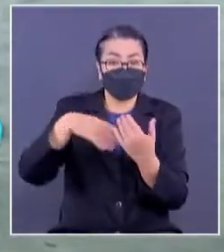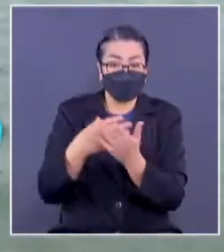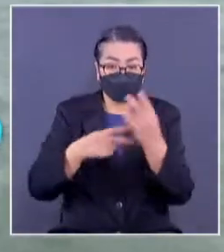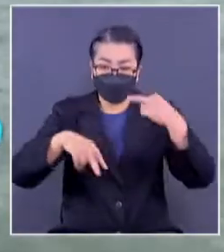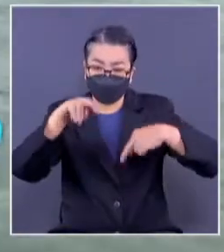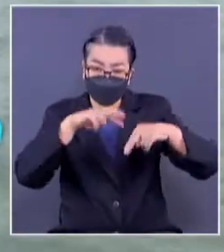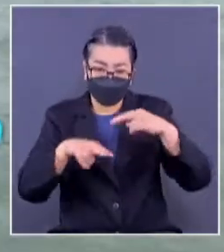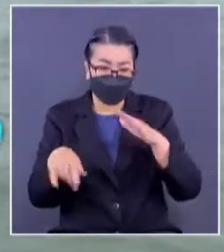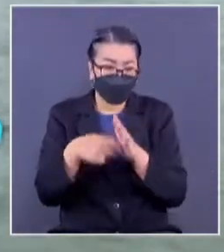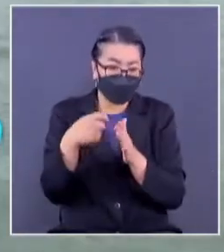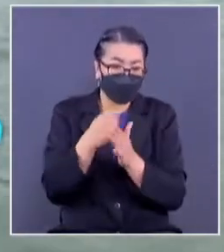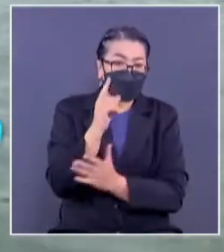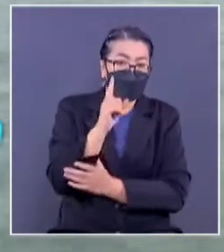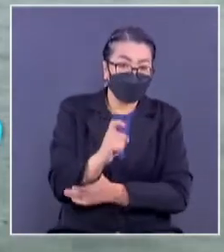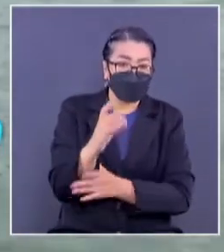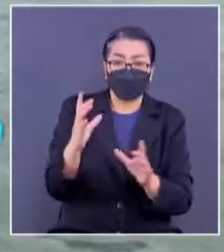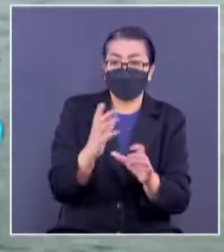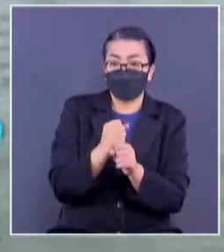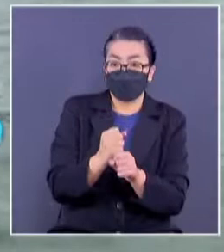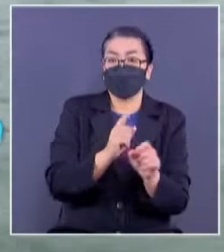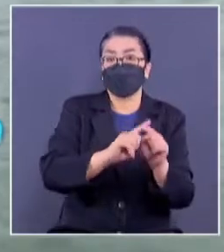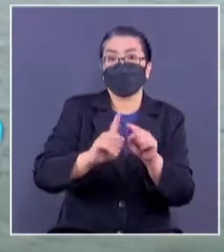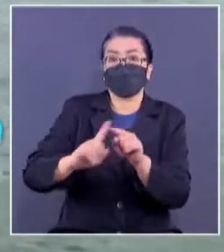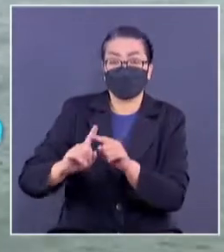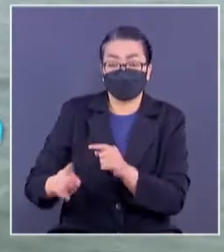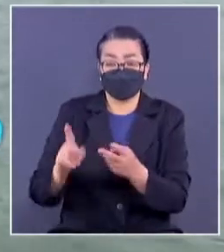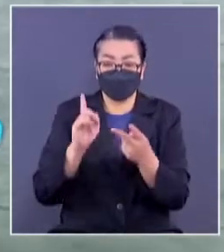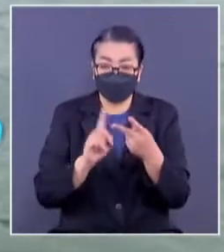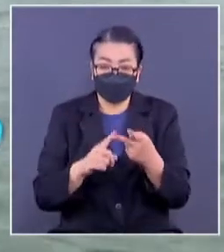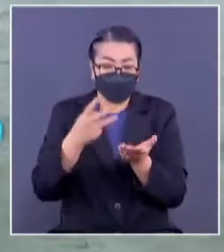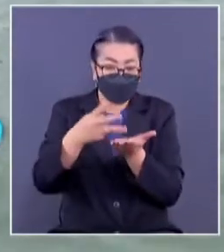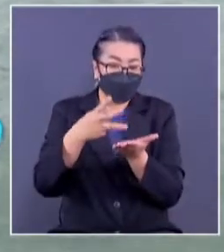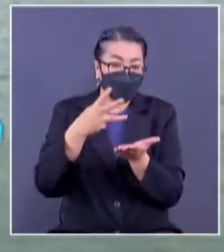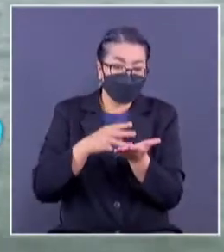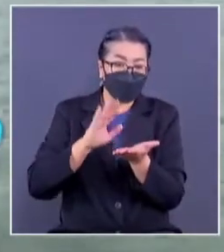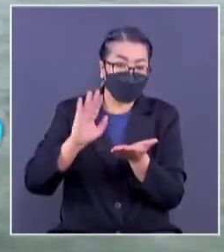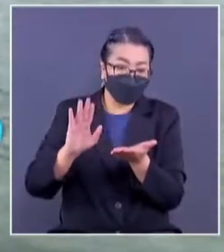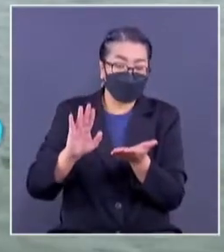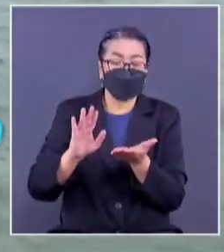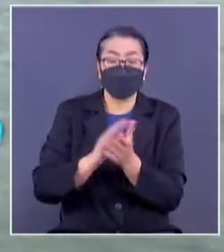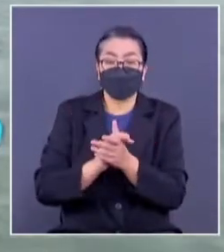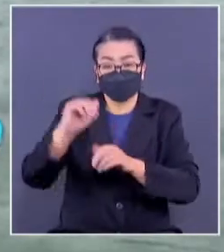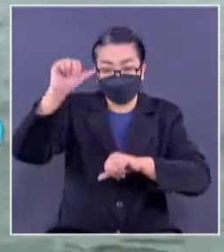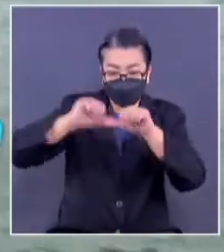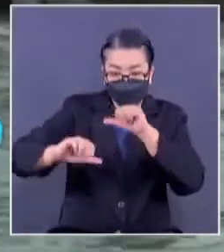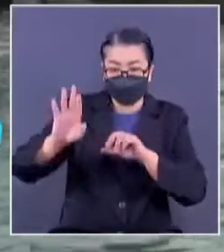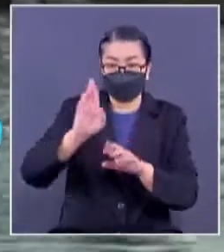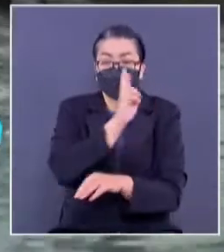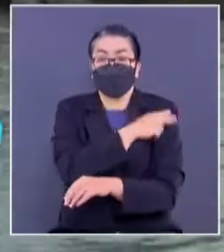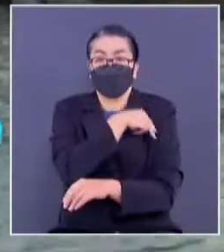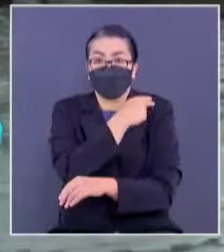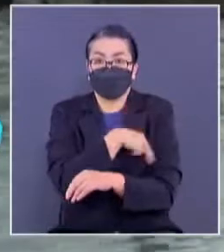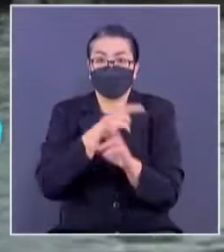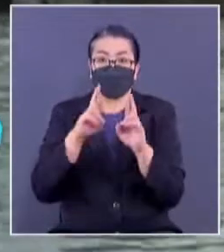แพทยศาสตร์จุฬาลงกรณ์มหาวิทยาลัยแล้วก็ภาควิชาพยาธิวิทยาค่ะคณะแพทยศาสตร์โรงพยาบาลรามาธิบดี